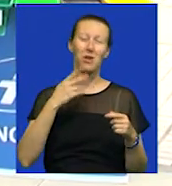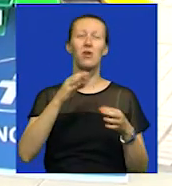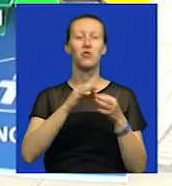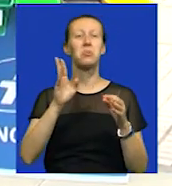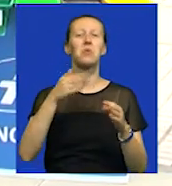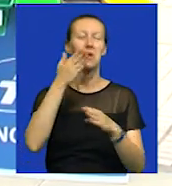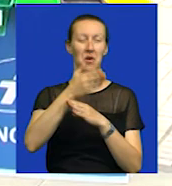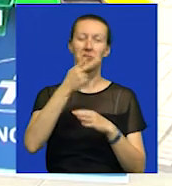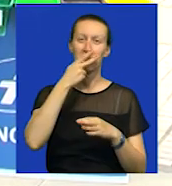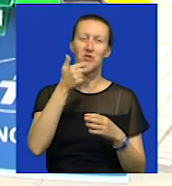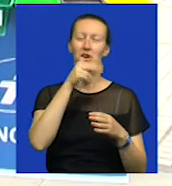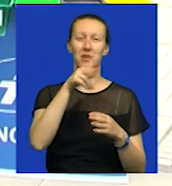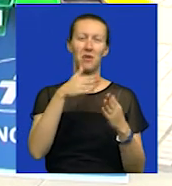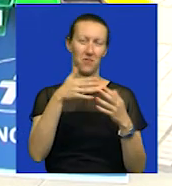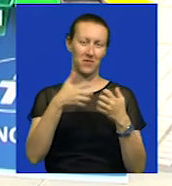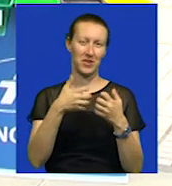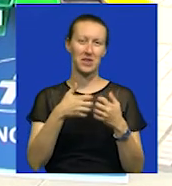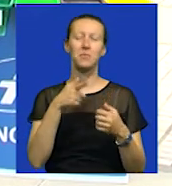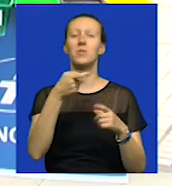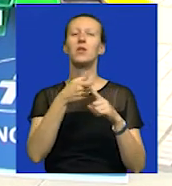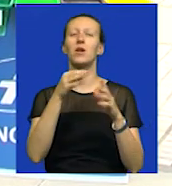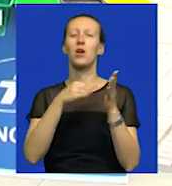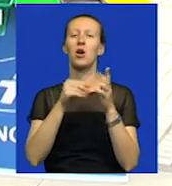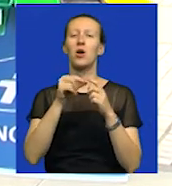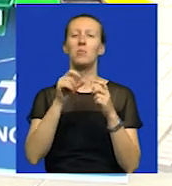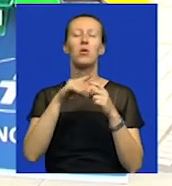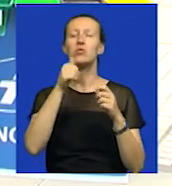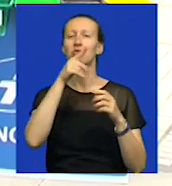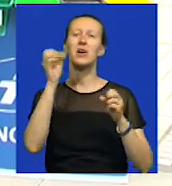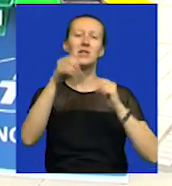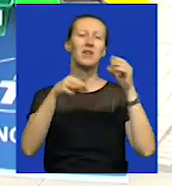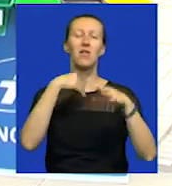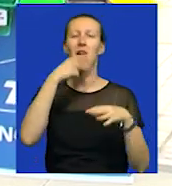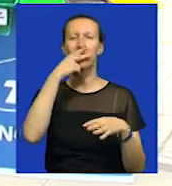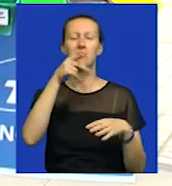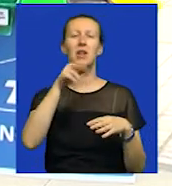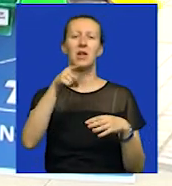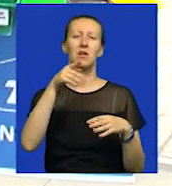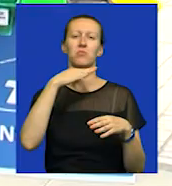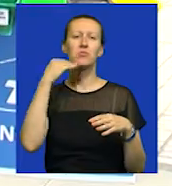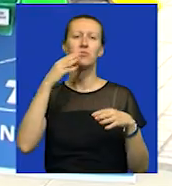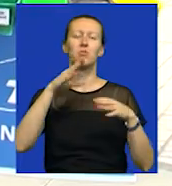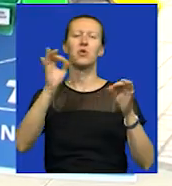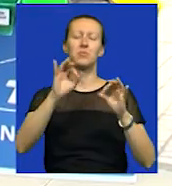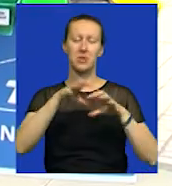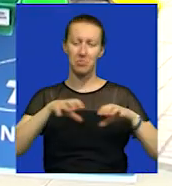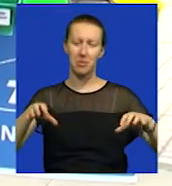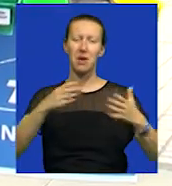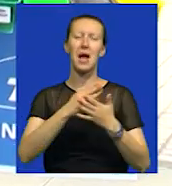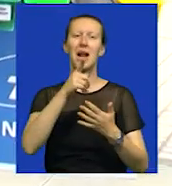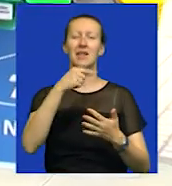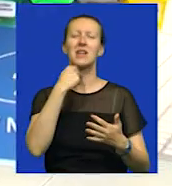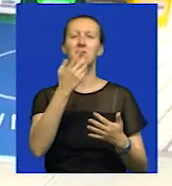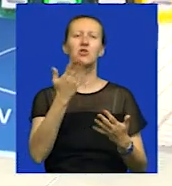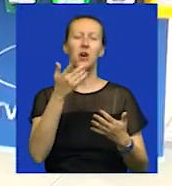jedan džir pasati tamo. U taj komposter, ča vi sve hitate? Ja vidim tote kada je Ivan Čuda tega pronta, ali rečite